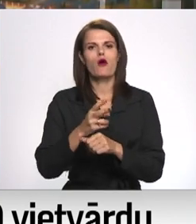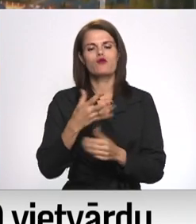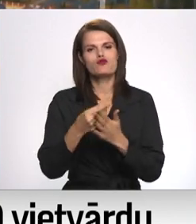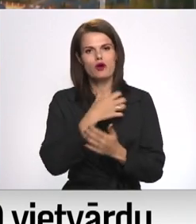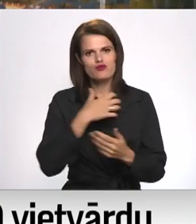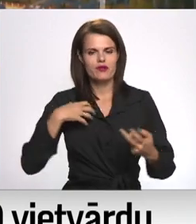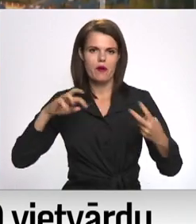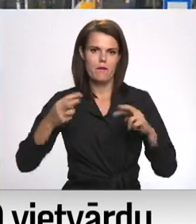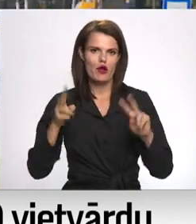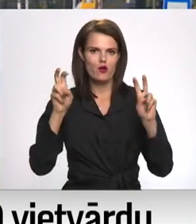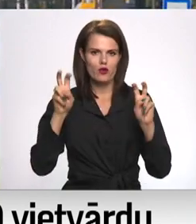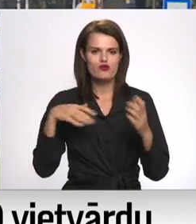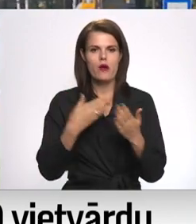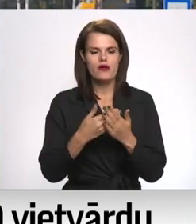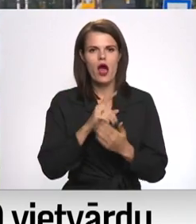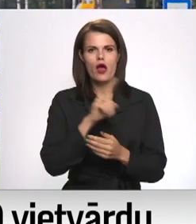Ozola Balode.